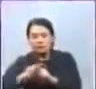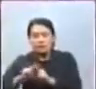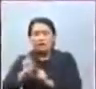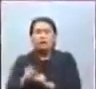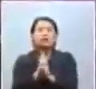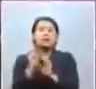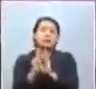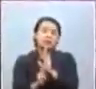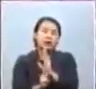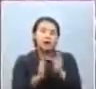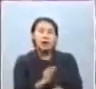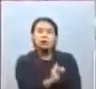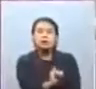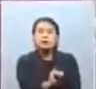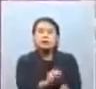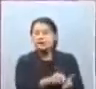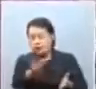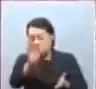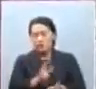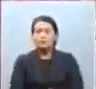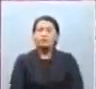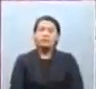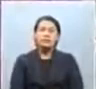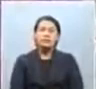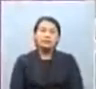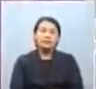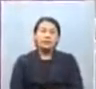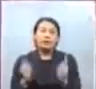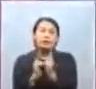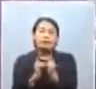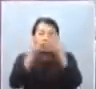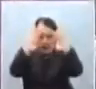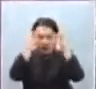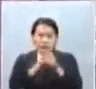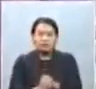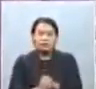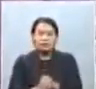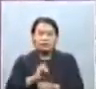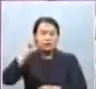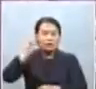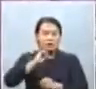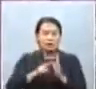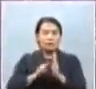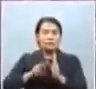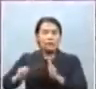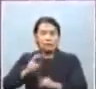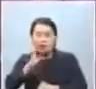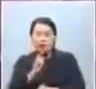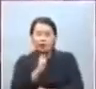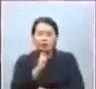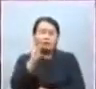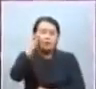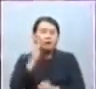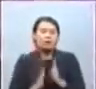ายอยู่แล้วคนไม่ดีก็ต้องเอาออกไปโดยหลังจากการเข้าพบนายกรัฐมนตรีน้องแบมก็ปฏิเสธที่จะให้สัมภาษณ์กับสื่อมวลชนค่ะเ